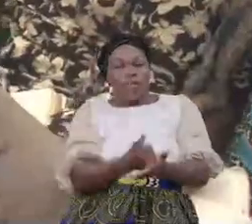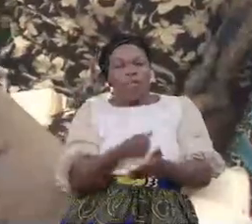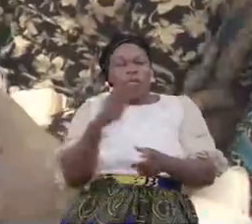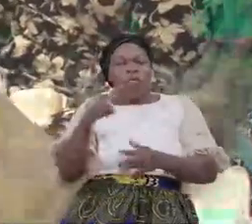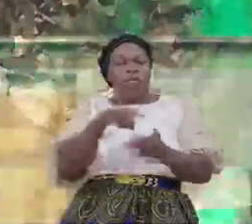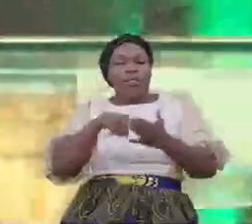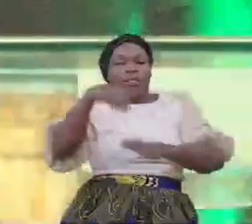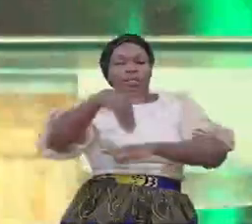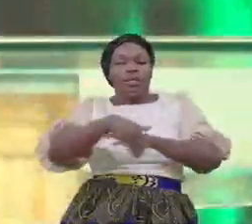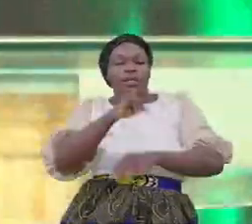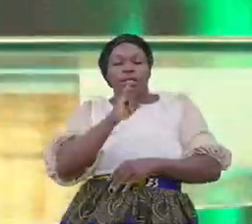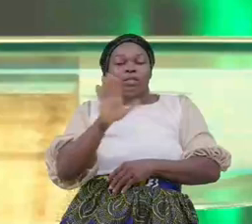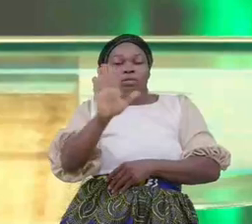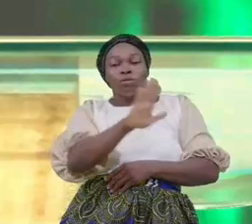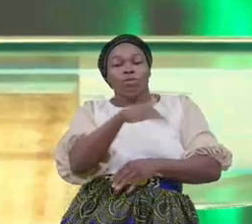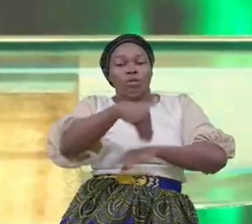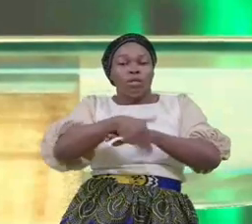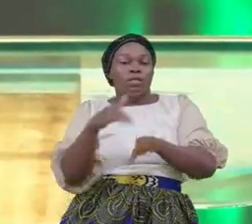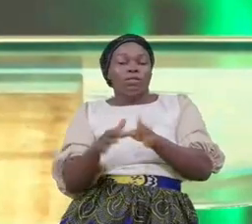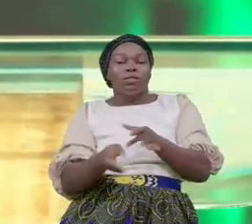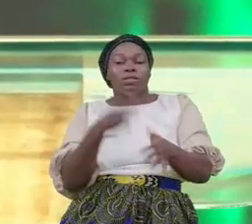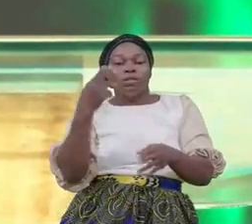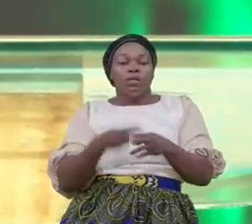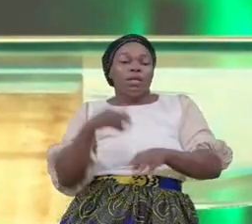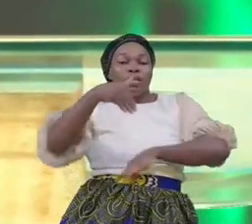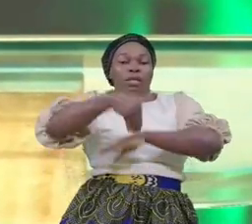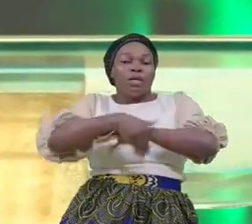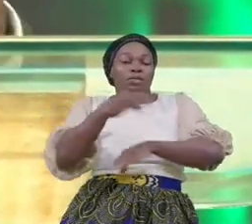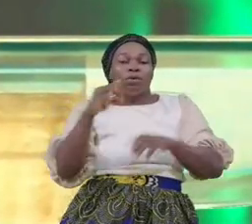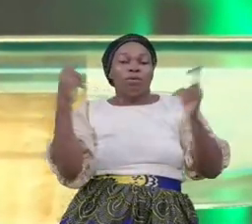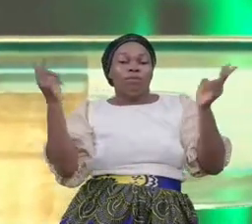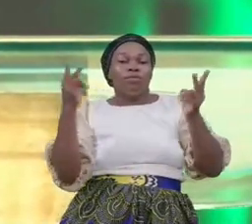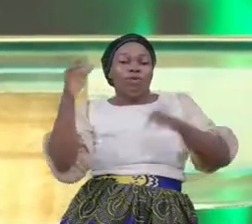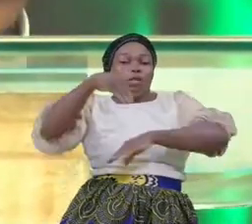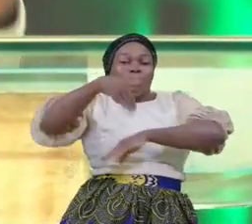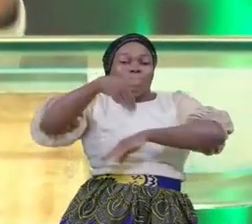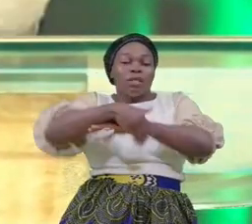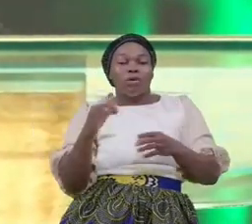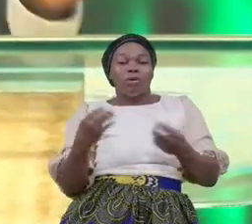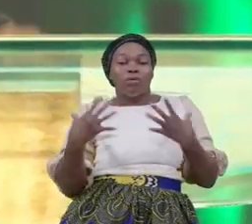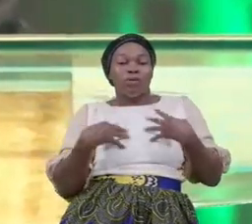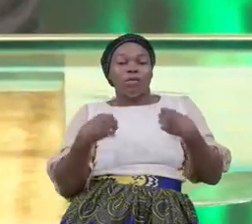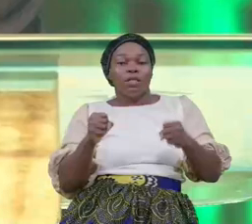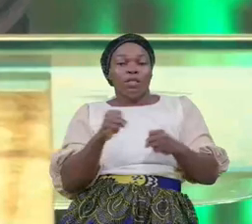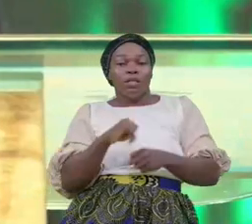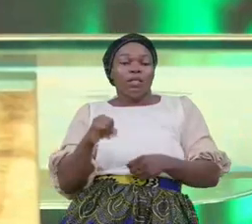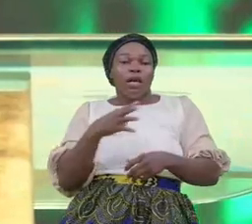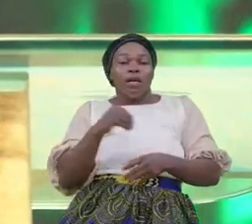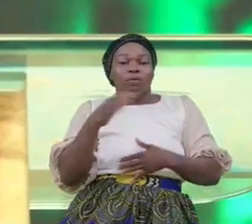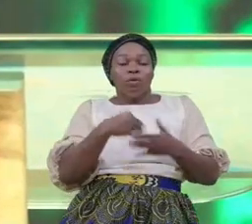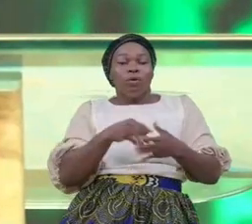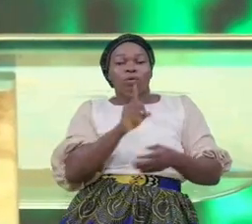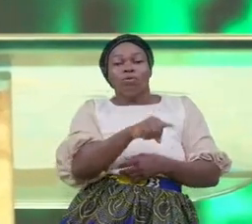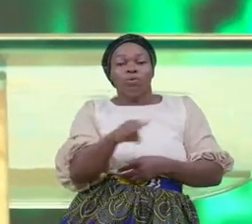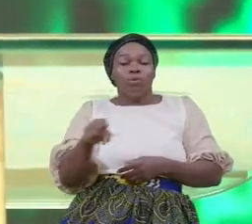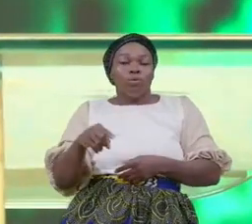soirée. La soirée de votre victoire. La soirée de votre guérison. La soirée où toutes ces murailles